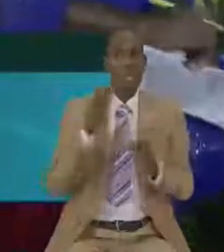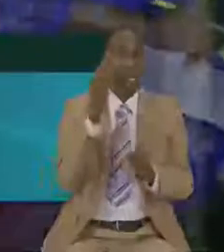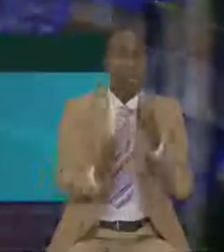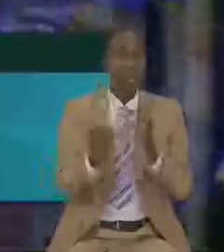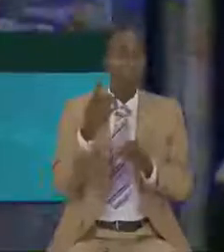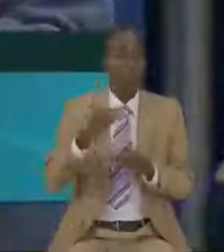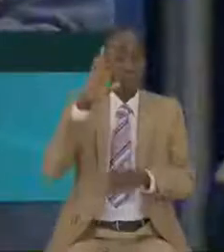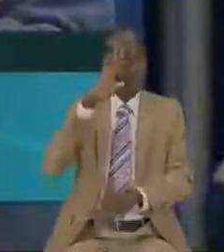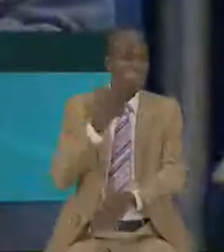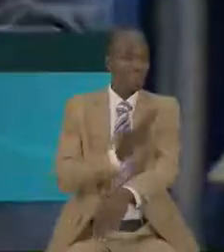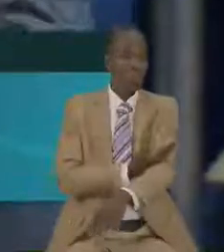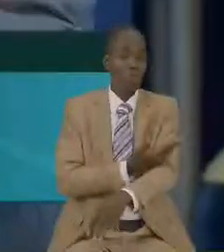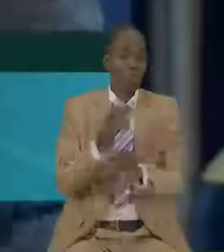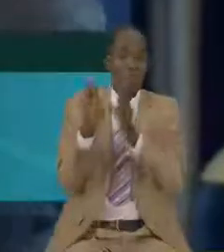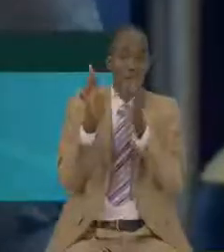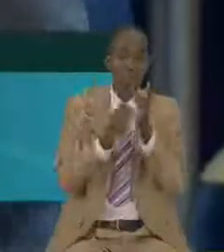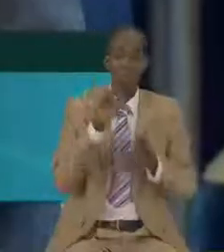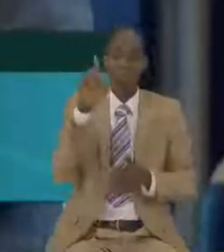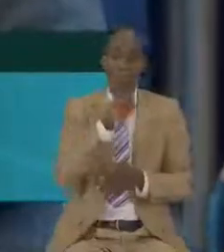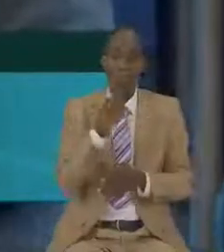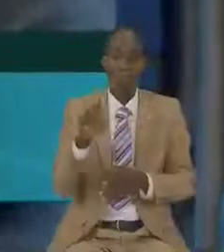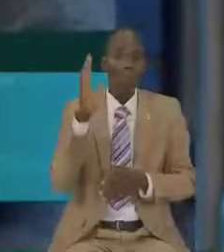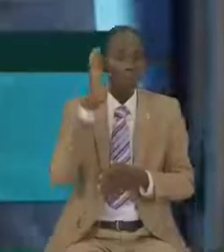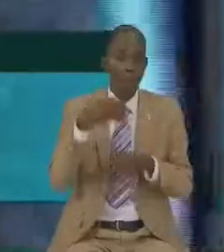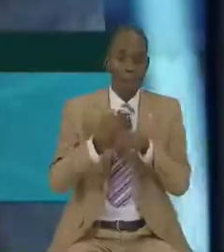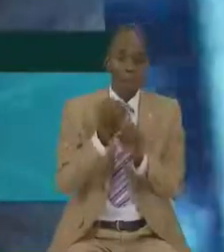si le Fils vous a franchi,